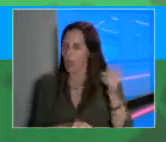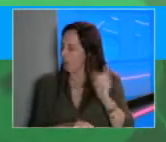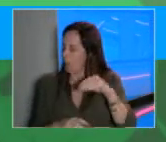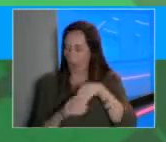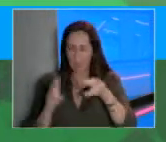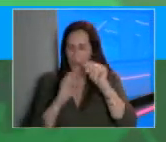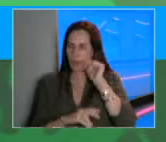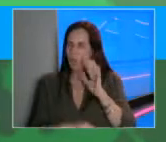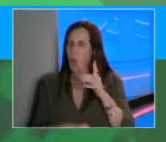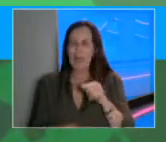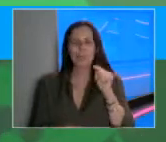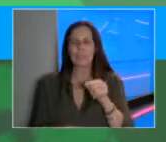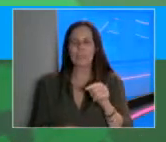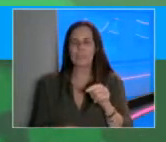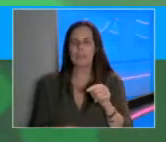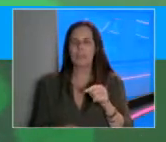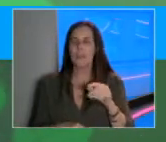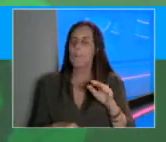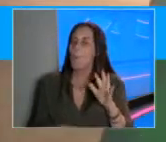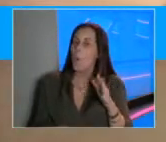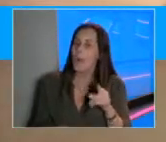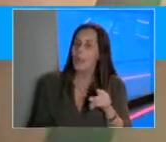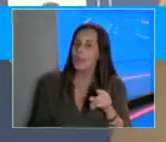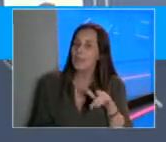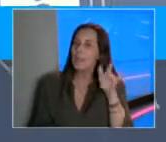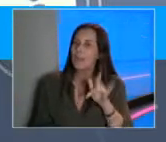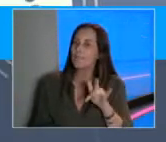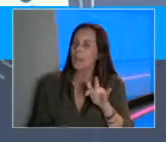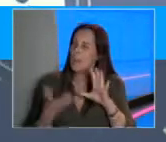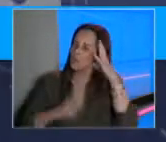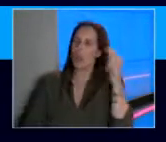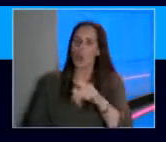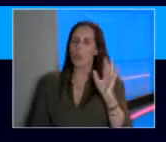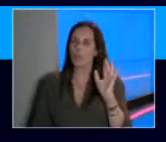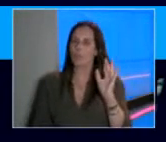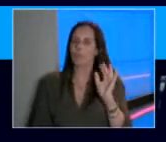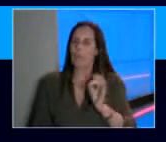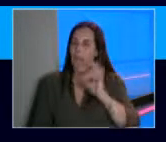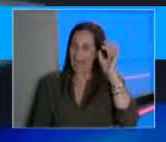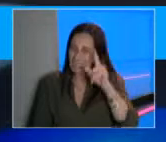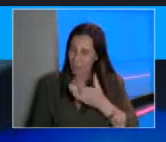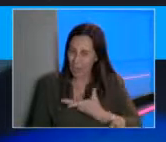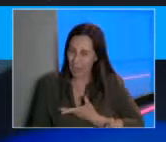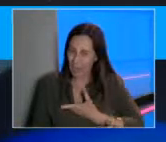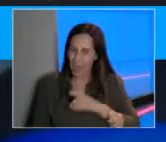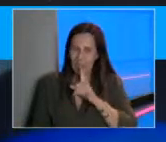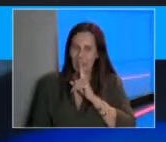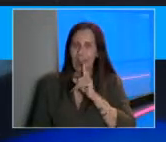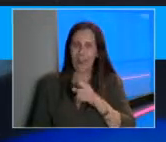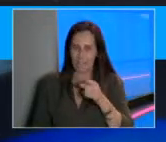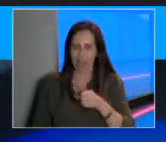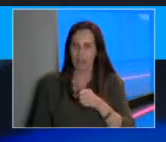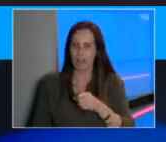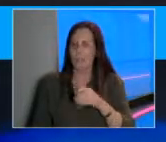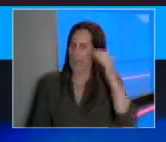חלק מכחול לבן, ואולי מדובר במה שתרצה, אולי בתביעת הטרלה כזאת, שהסיכוייה להתקבל לא גבוהים, אבל היא ללא